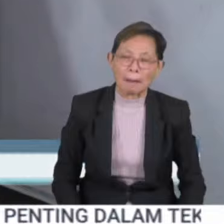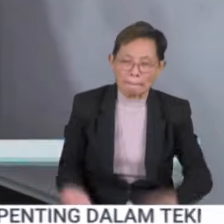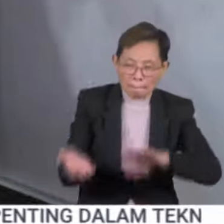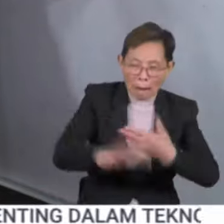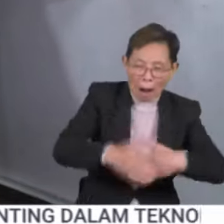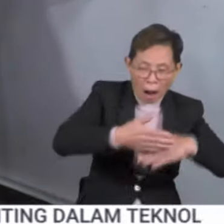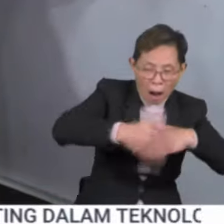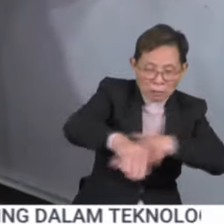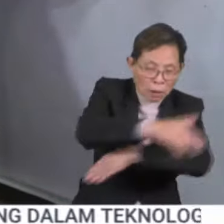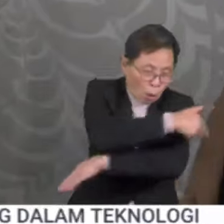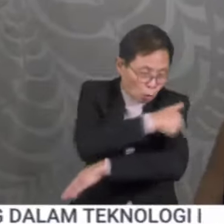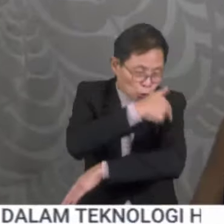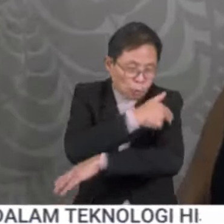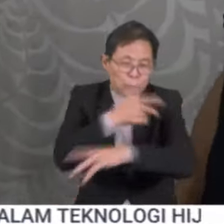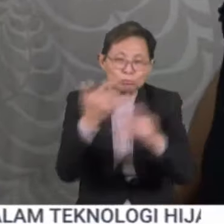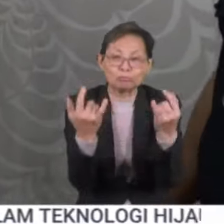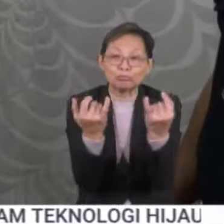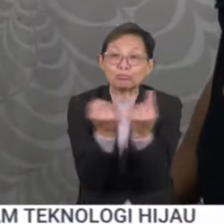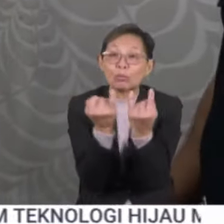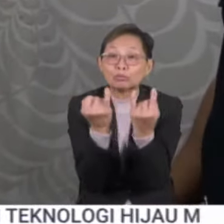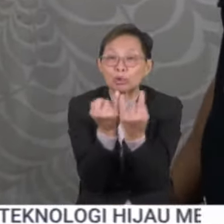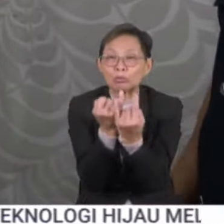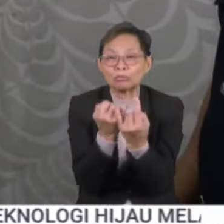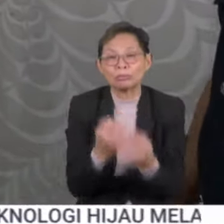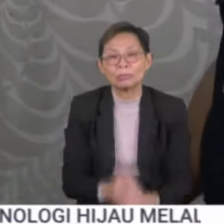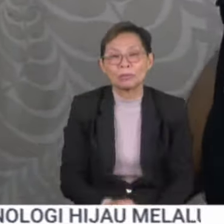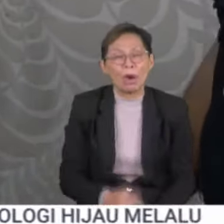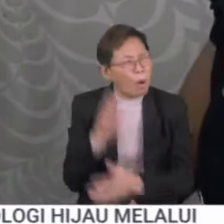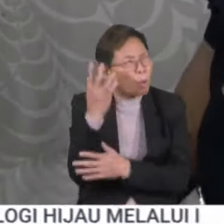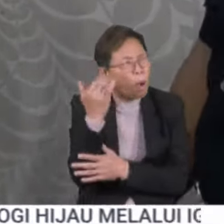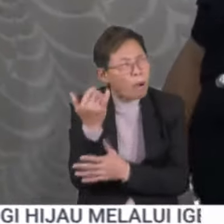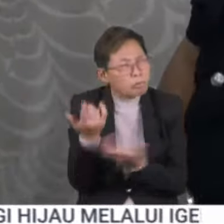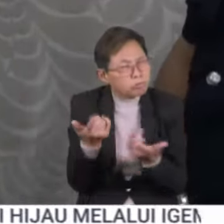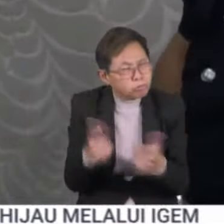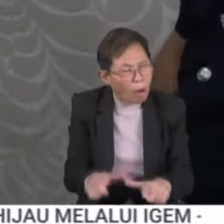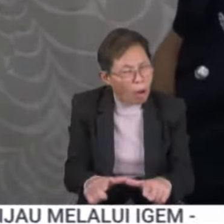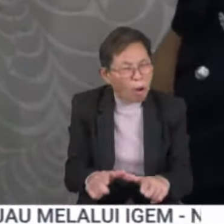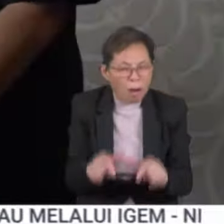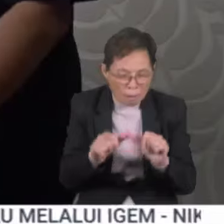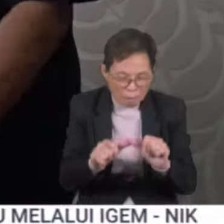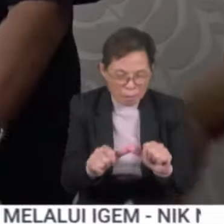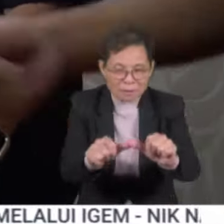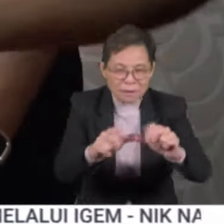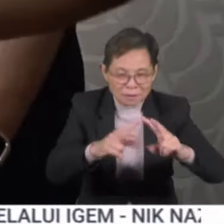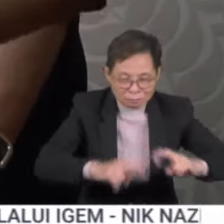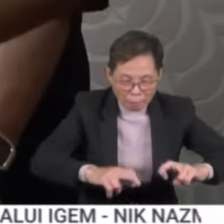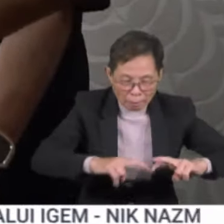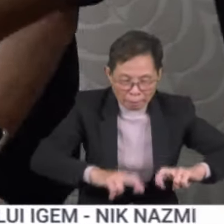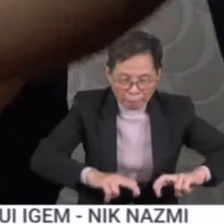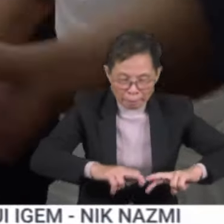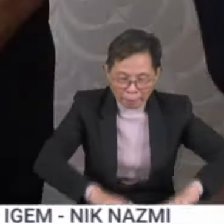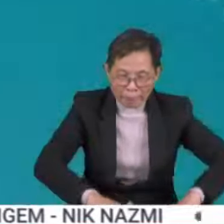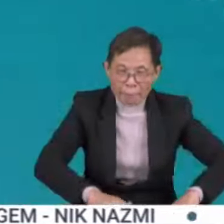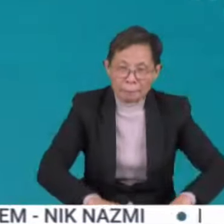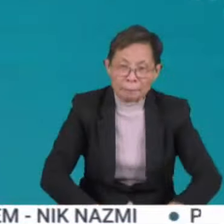Mayat dihantar ke Hospital Teluk Intan untuk tindakan lanjut. Punca kejadian masih dalam siasatan.